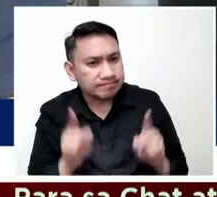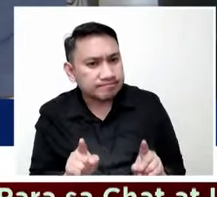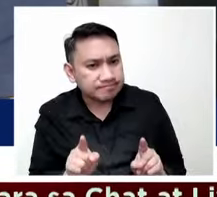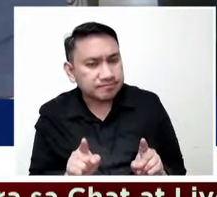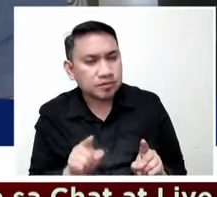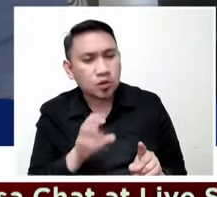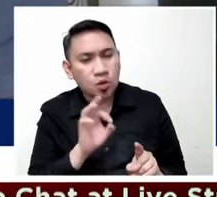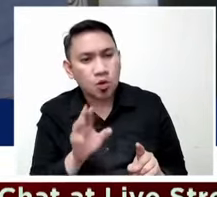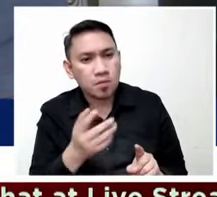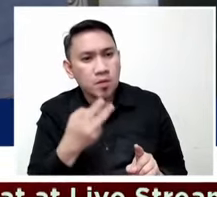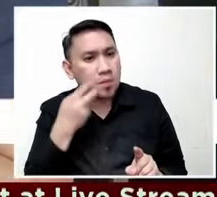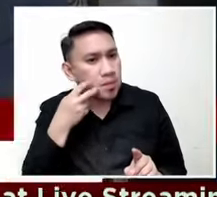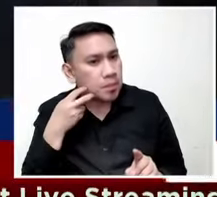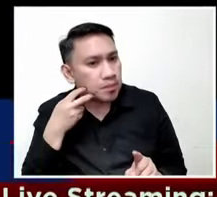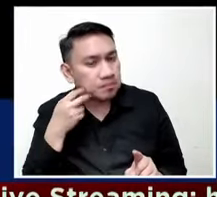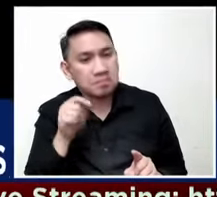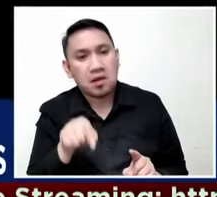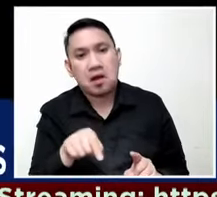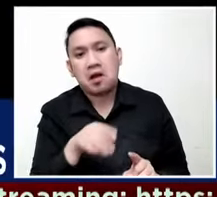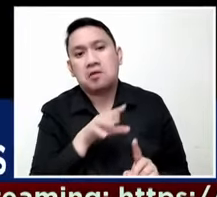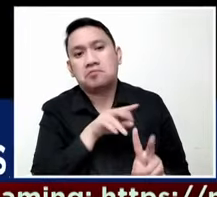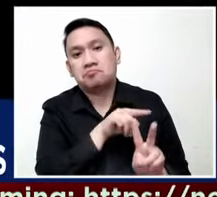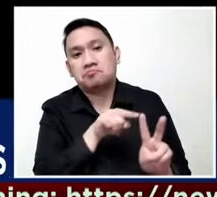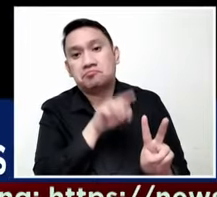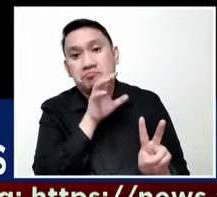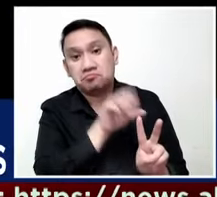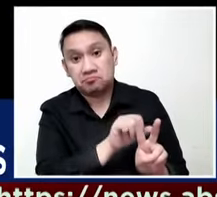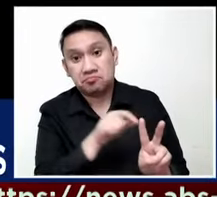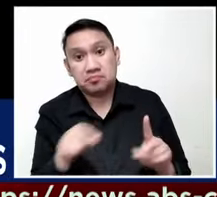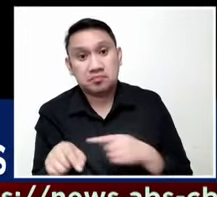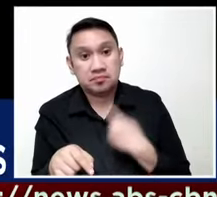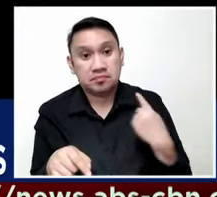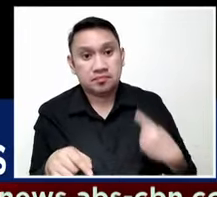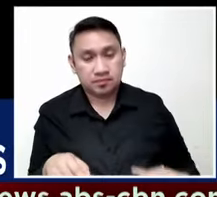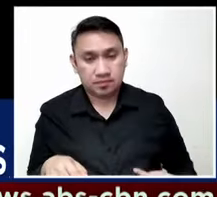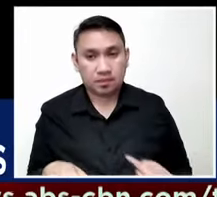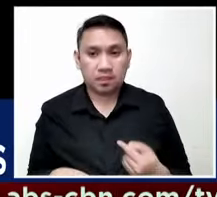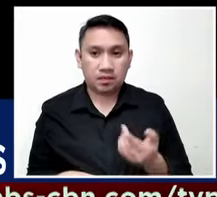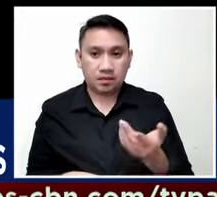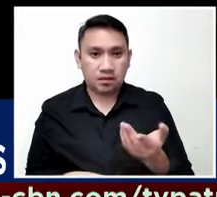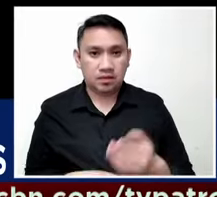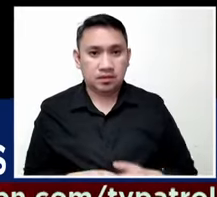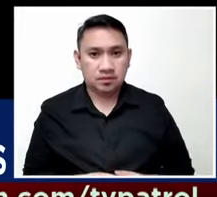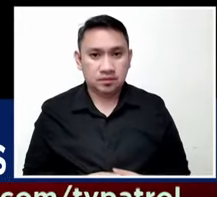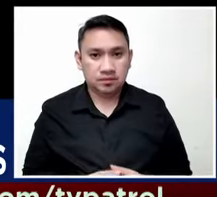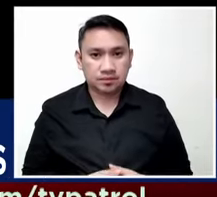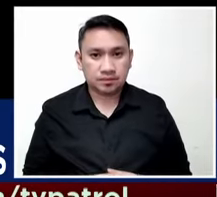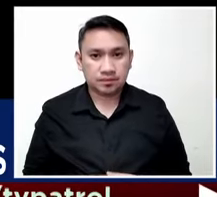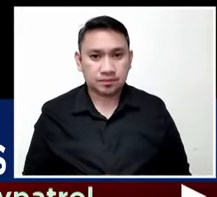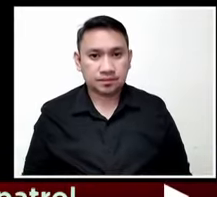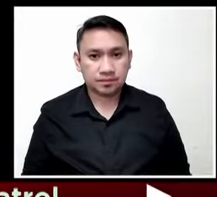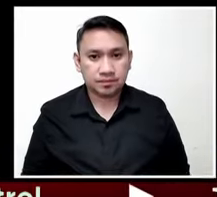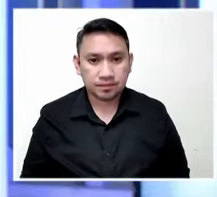na kinasasangkutan ng mga nahuling Chino. Michael Delizo, ABS-CBN News.